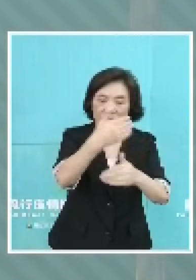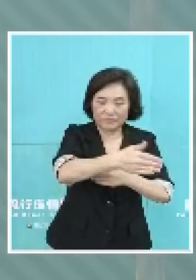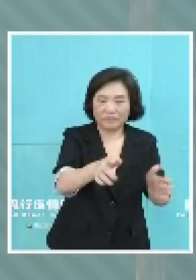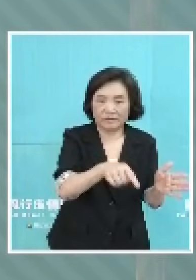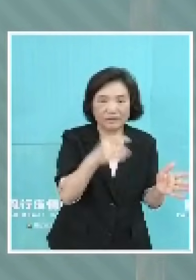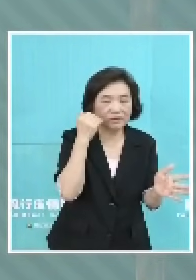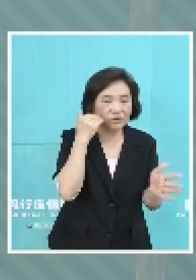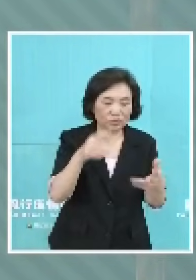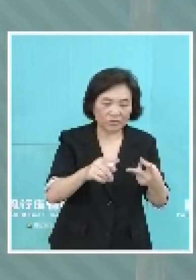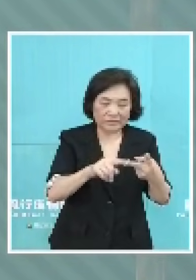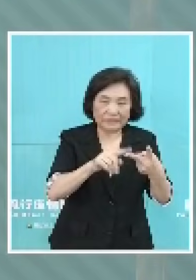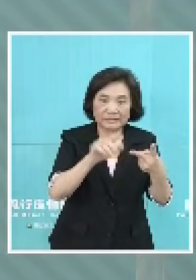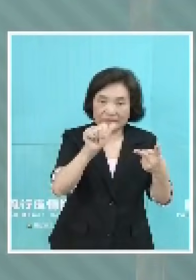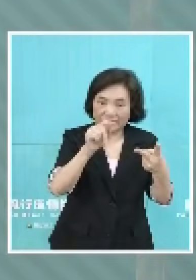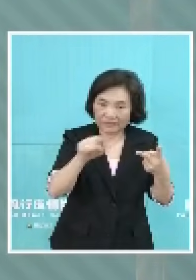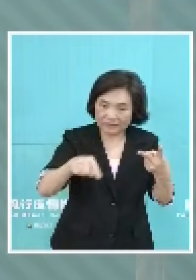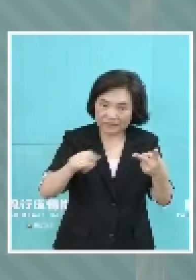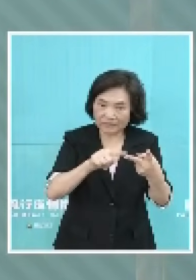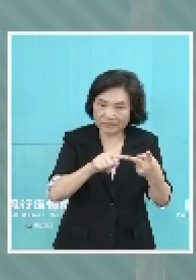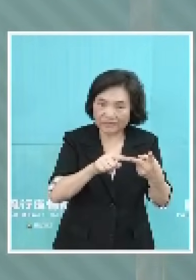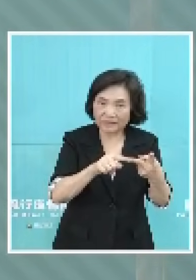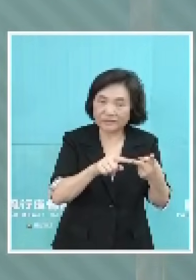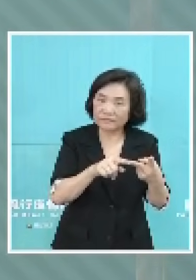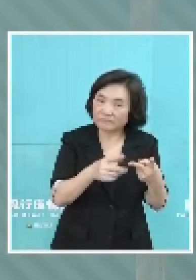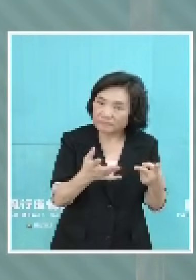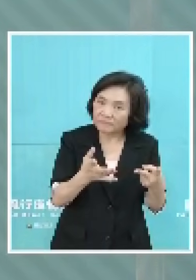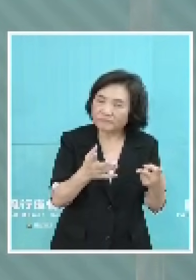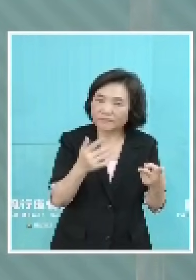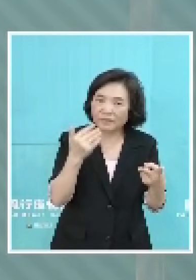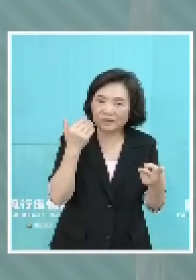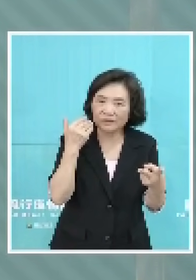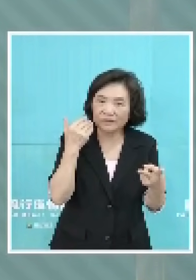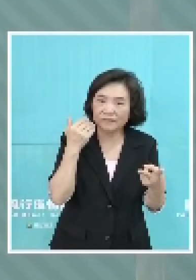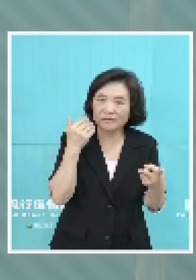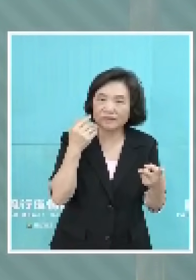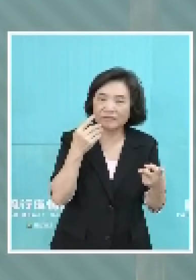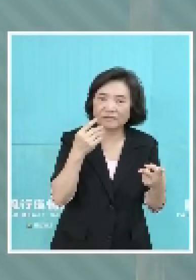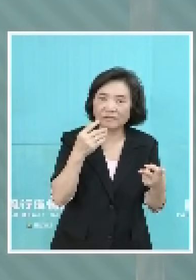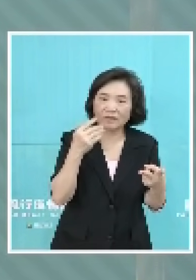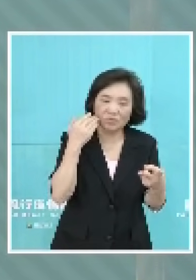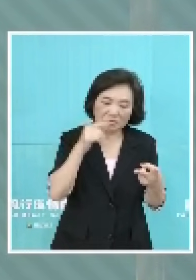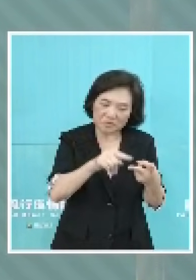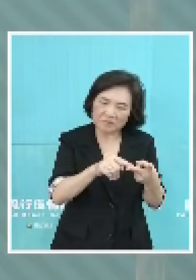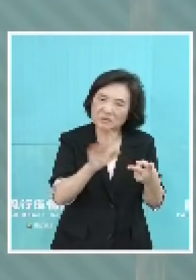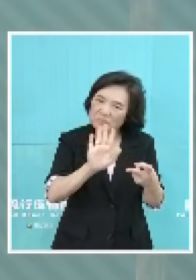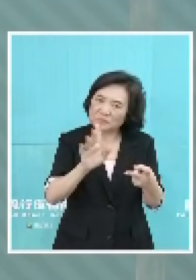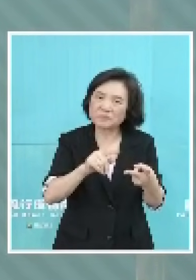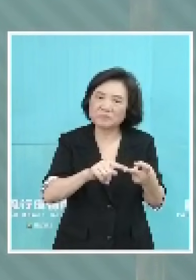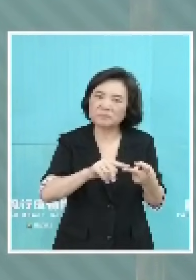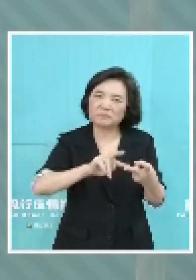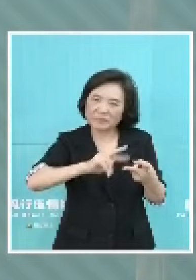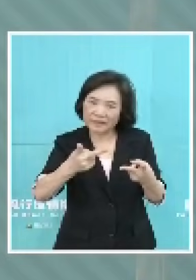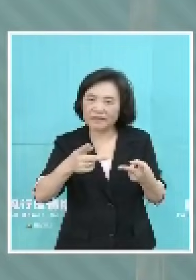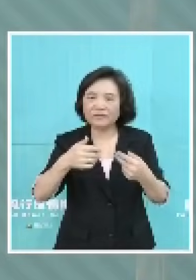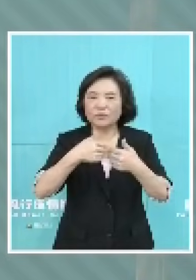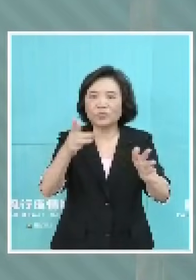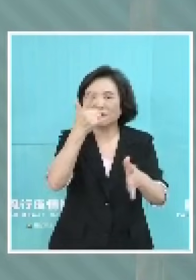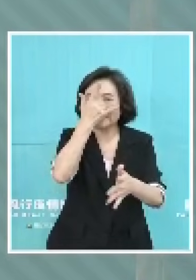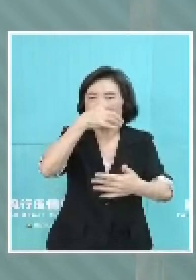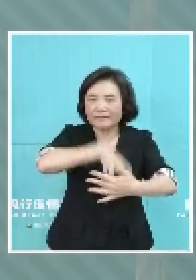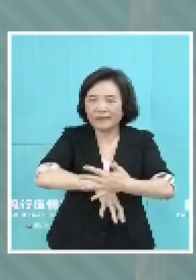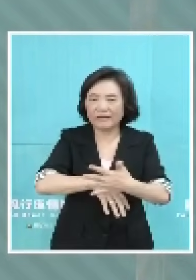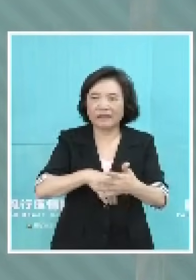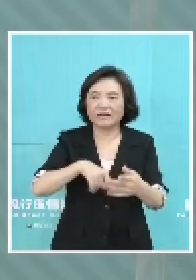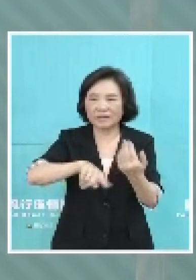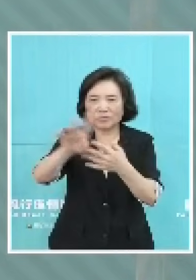剂要打 AZ 的时候，也许的哈，如果照论文的，这次是可以打莫德纳，哦，他们说这样的话抗体比